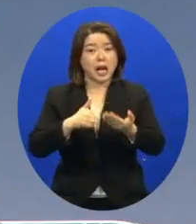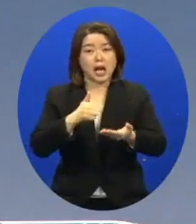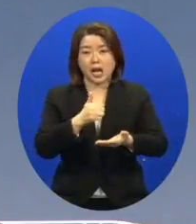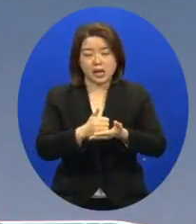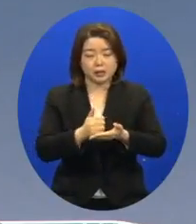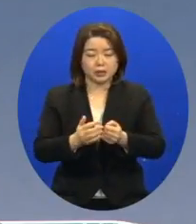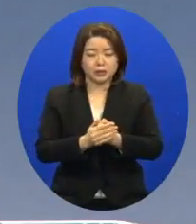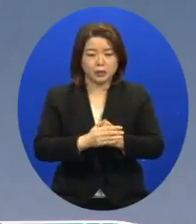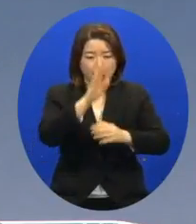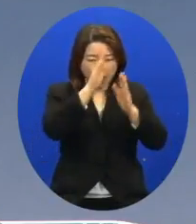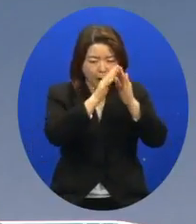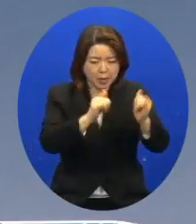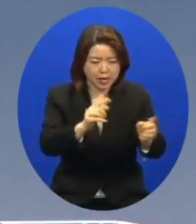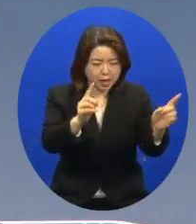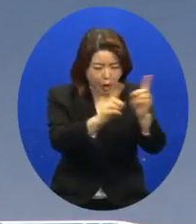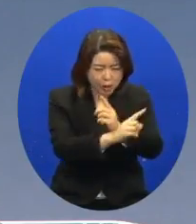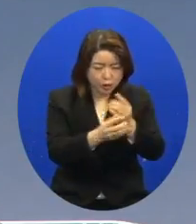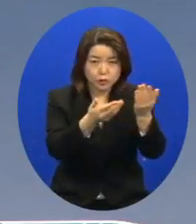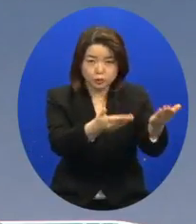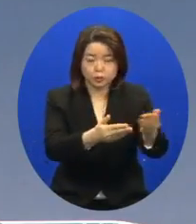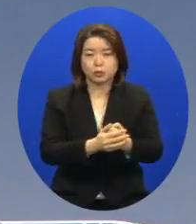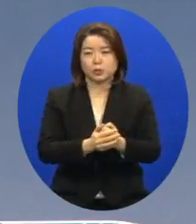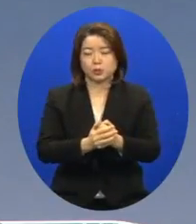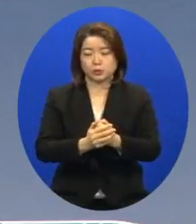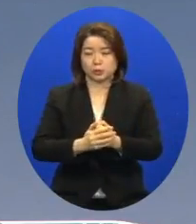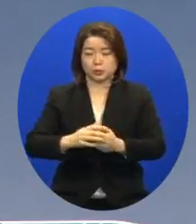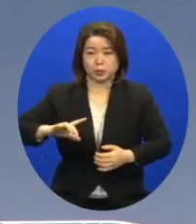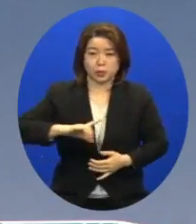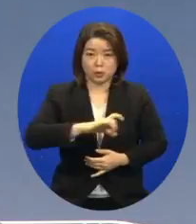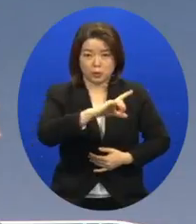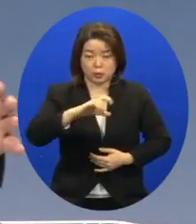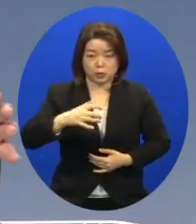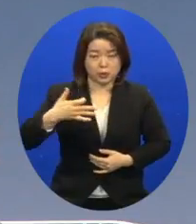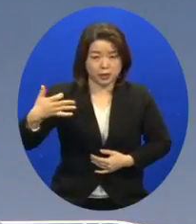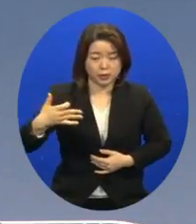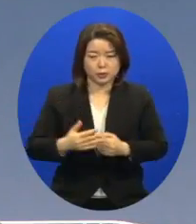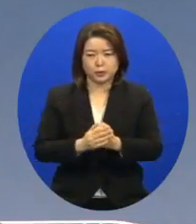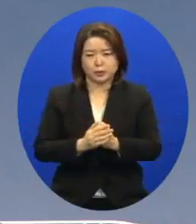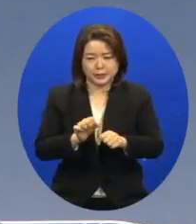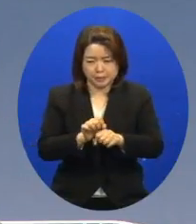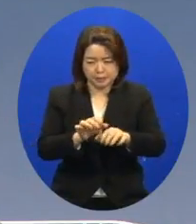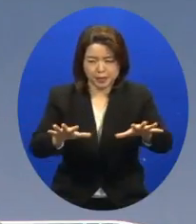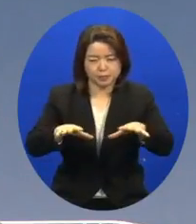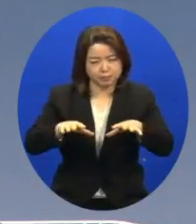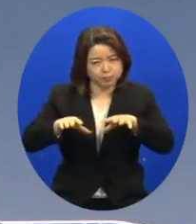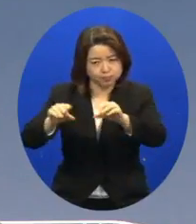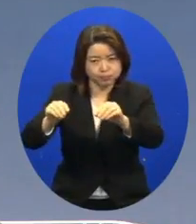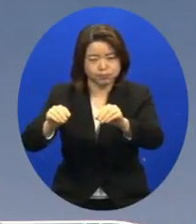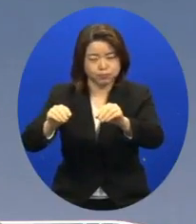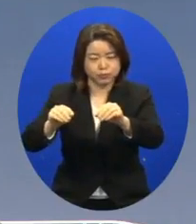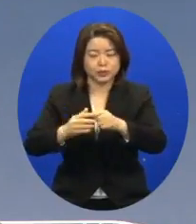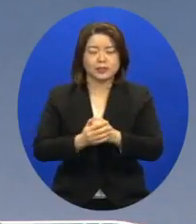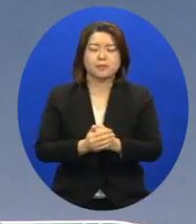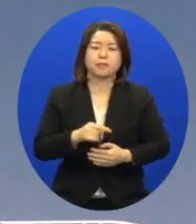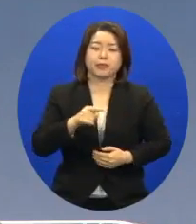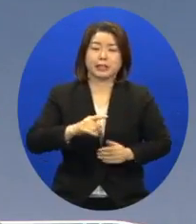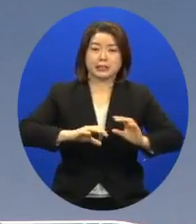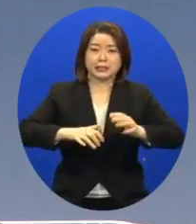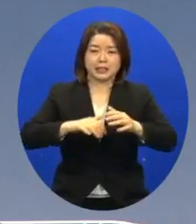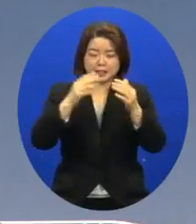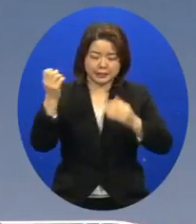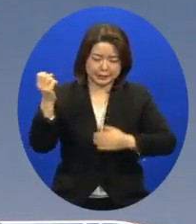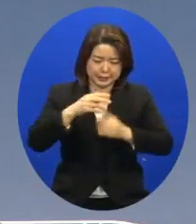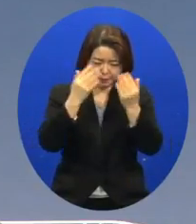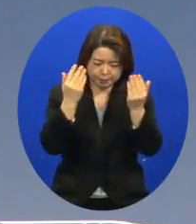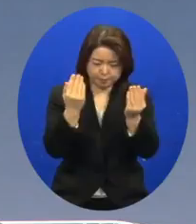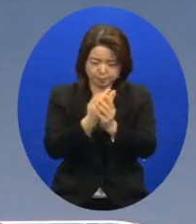고치시고 또 이 코로나 일고 확산이 속히 멈추게 해 주시길 그래서 이 나라가 다시 온전하게